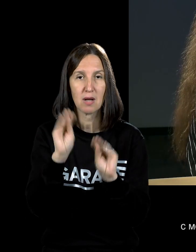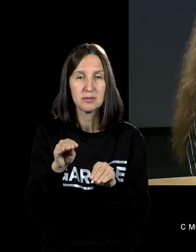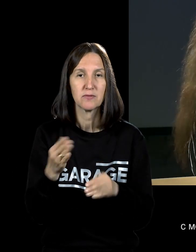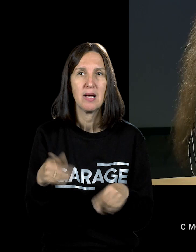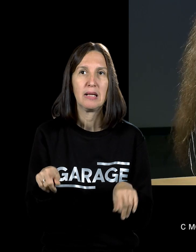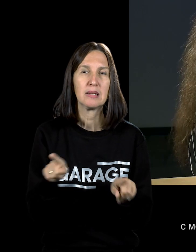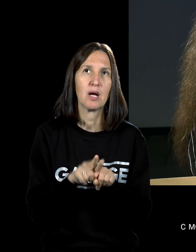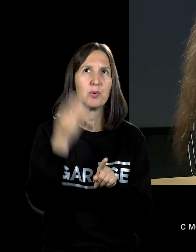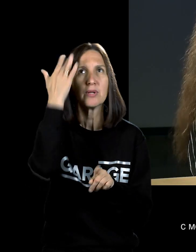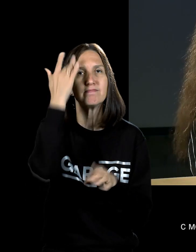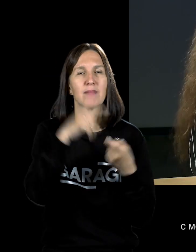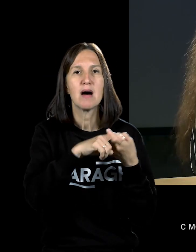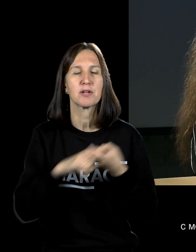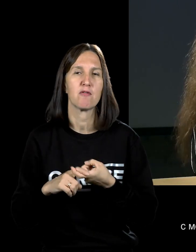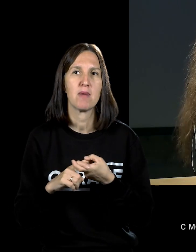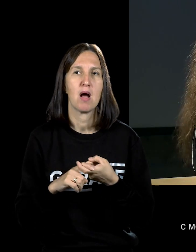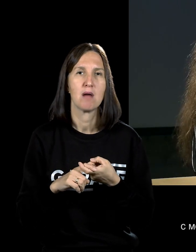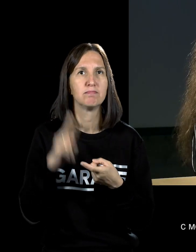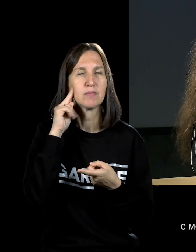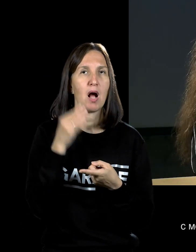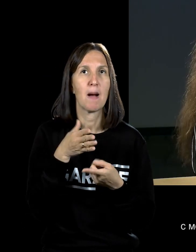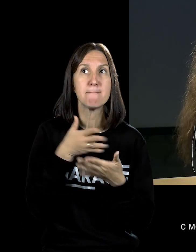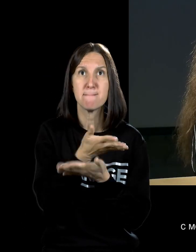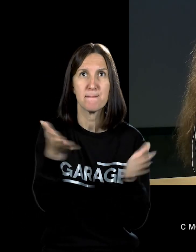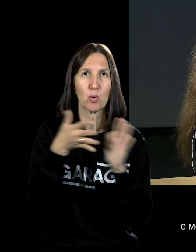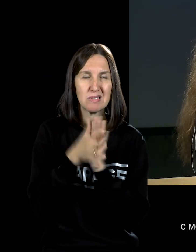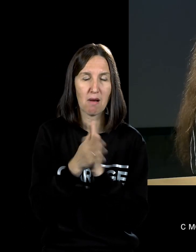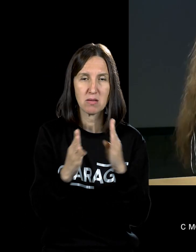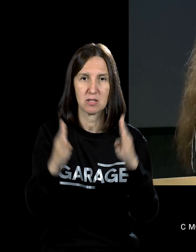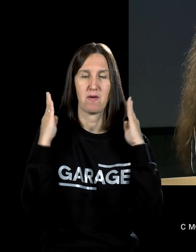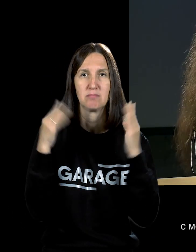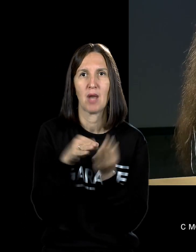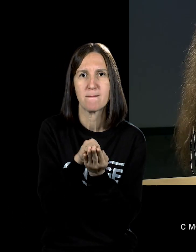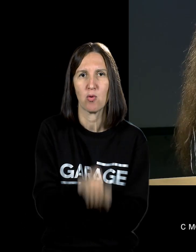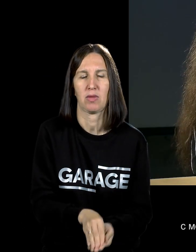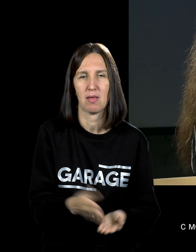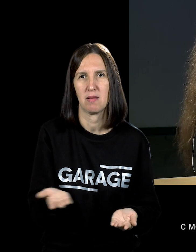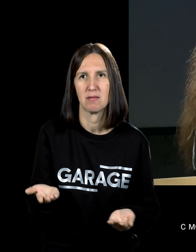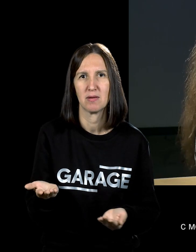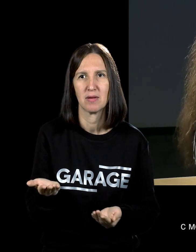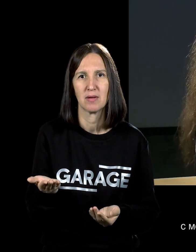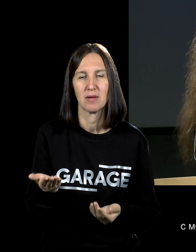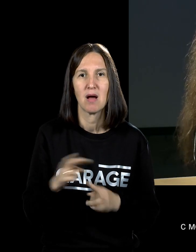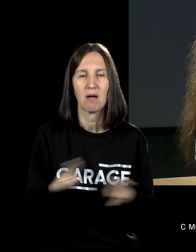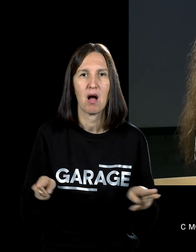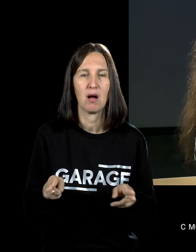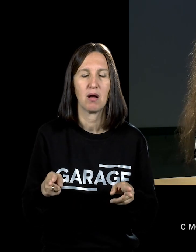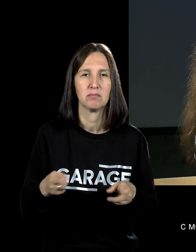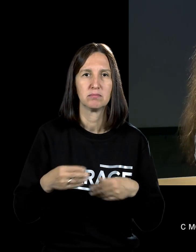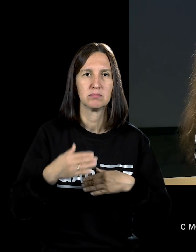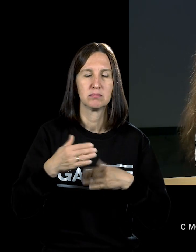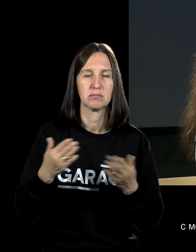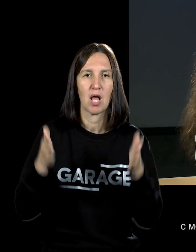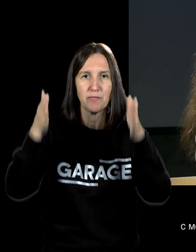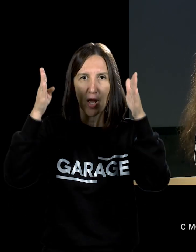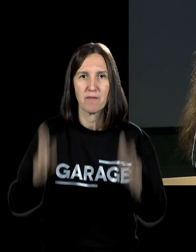такой рифмой, которому пространство могилы, да, инсталляция могилы, рифмы к нему, оказывается, вот этот самый ящик, в котором надо